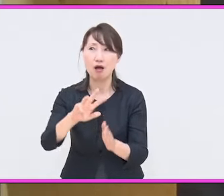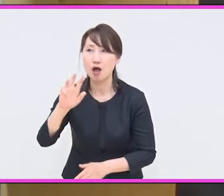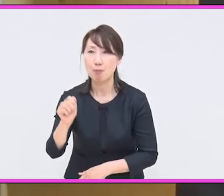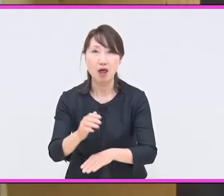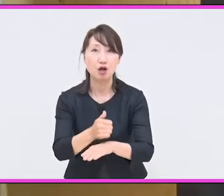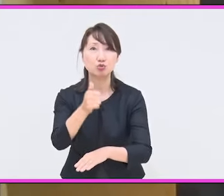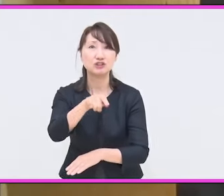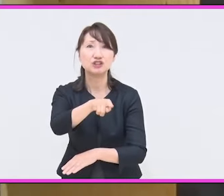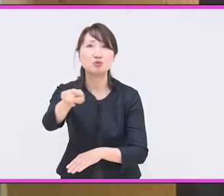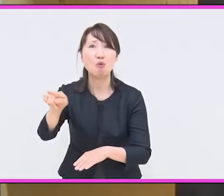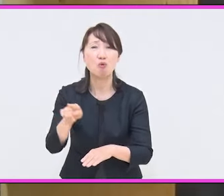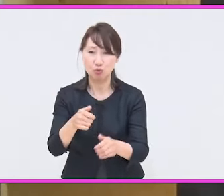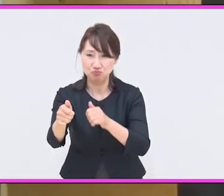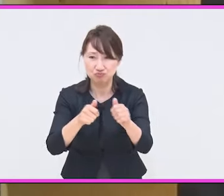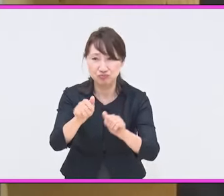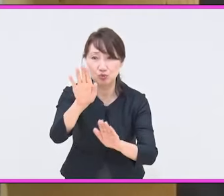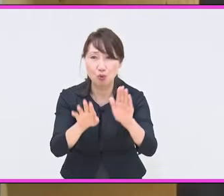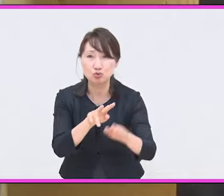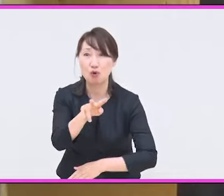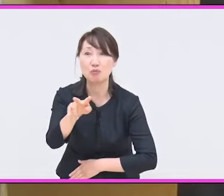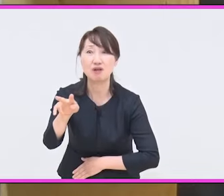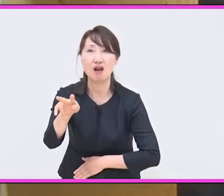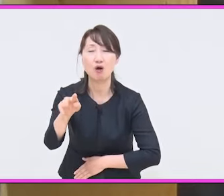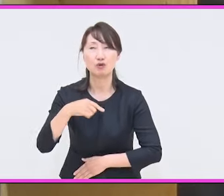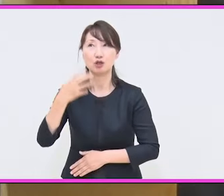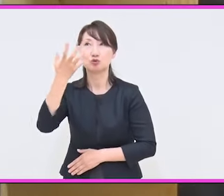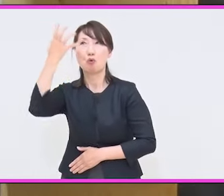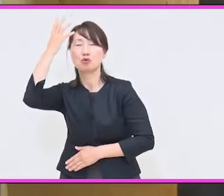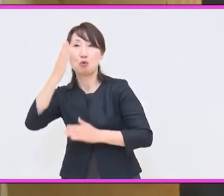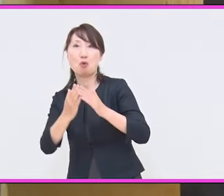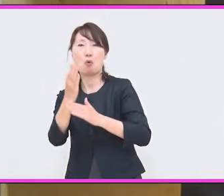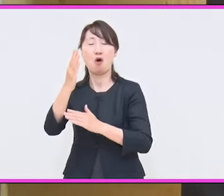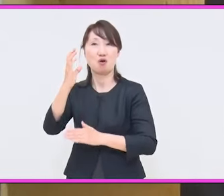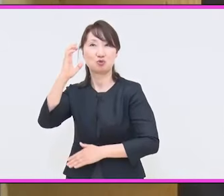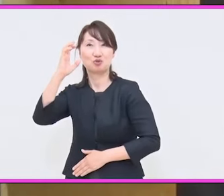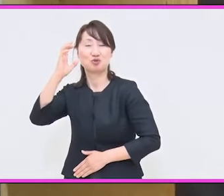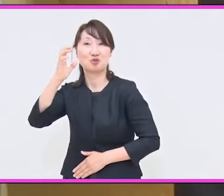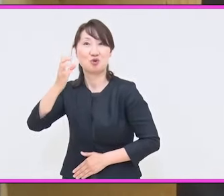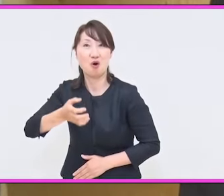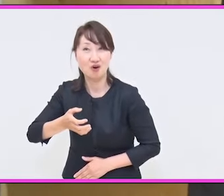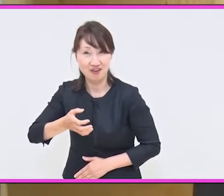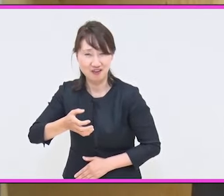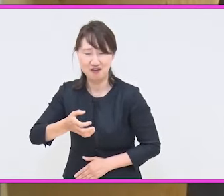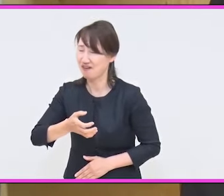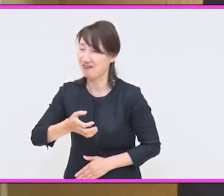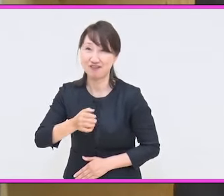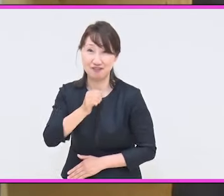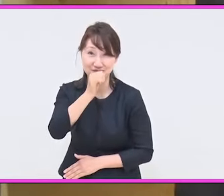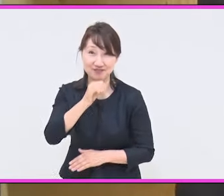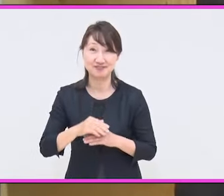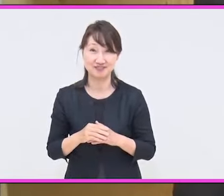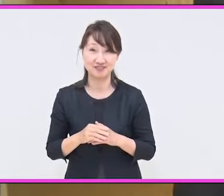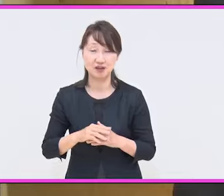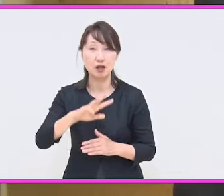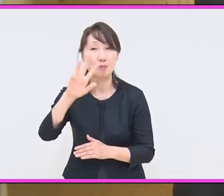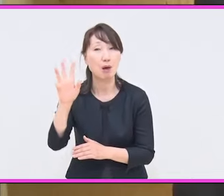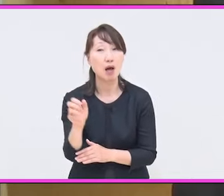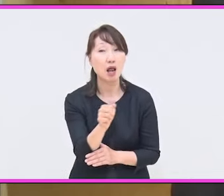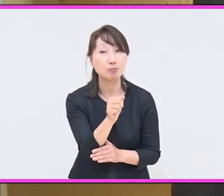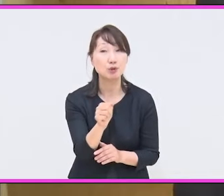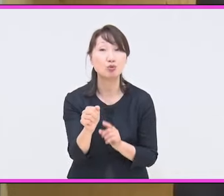パフォーマンスっていうのが私の想像をもうはるかに超えるようなものだったんですね。まあ、パラリンピック